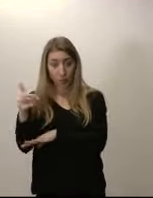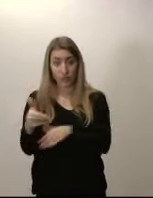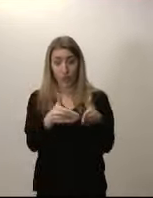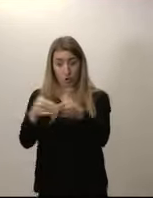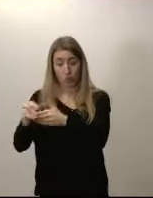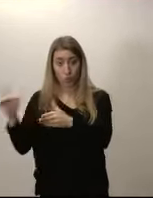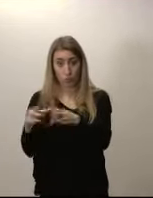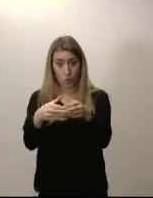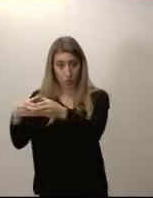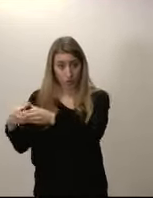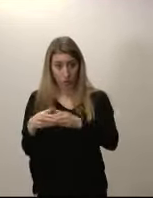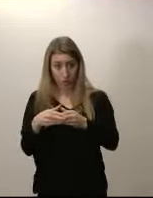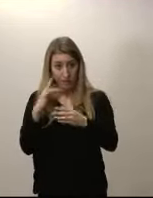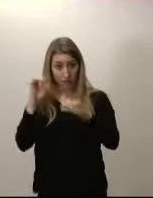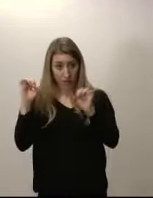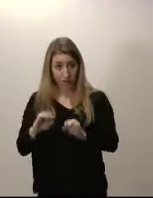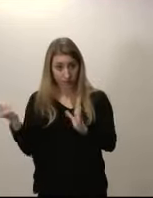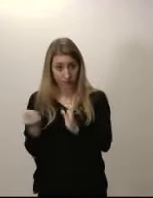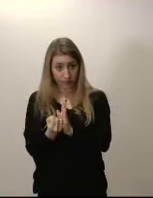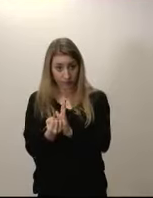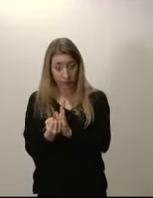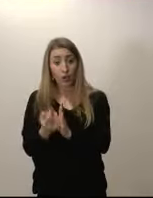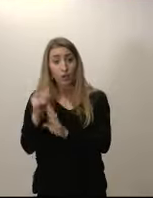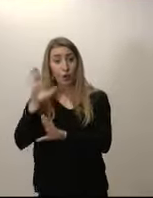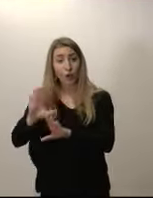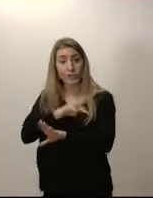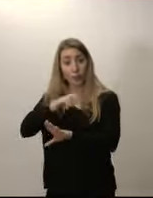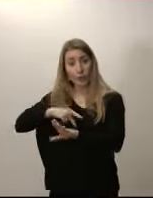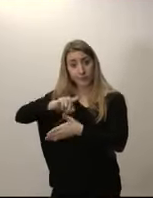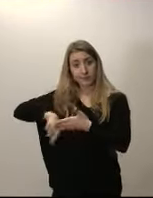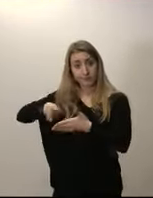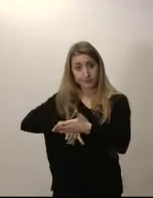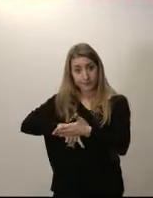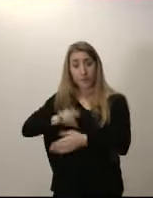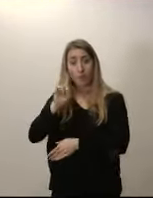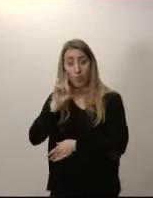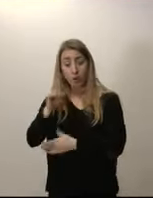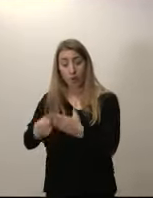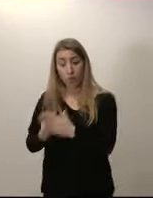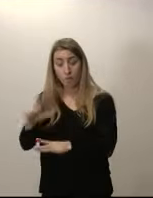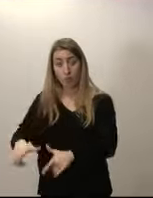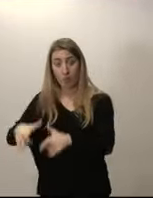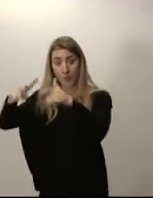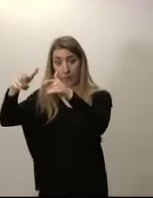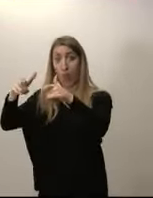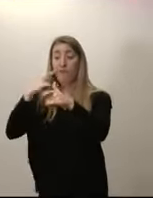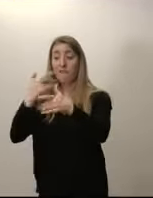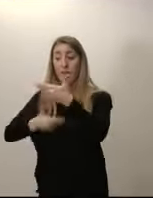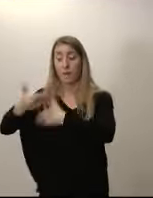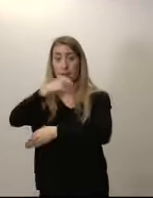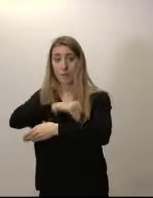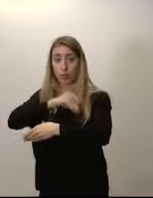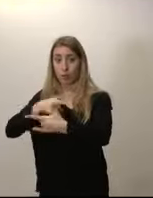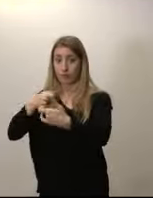de bien vouloir autoriser la radiation des inscriptions grevant cette propriété, compte tenu du fait que le bâtiment, bien que non conforme au permis de construire,